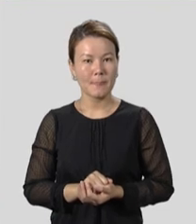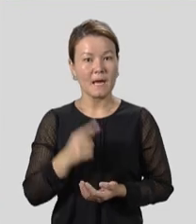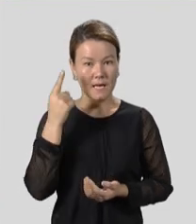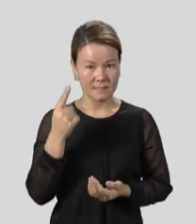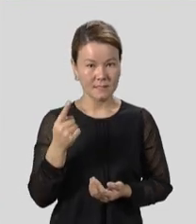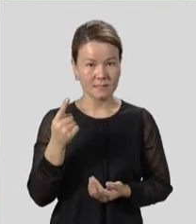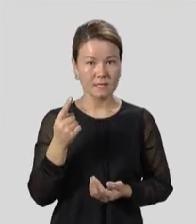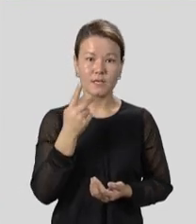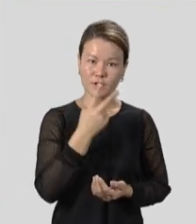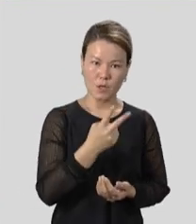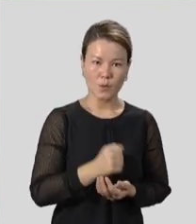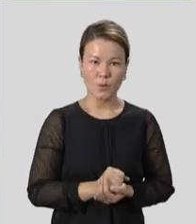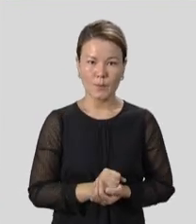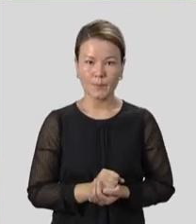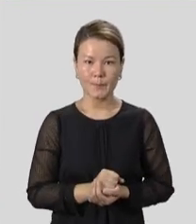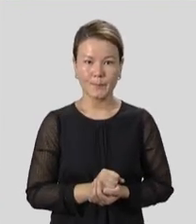Один и второй.